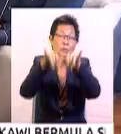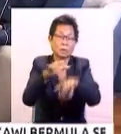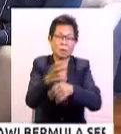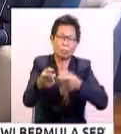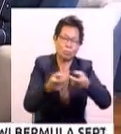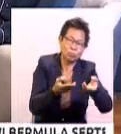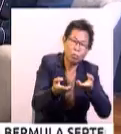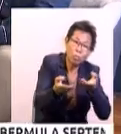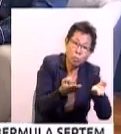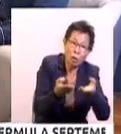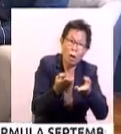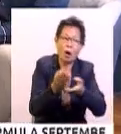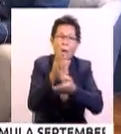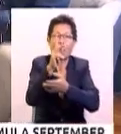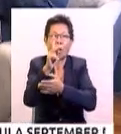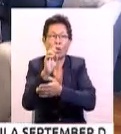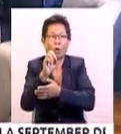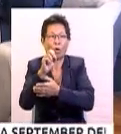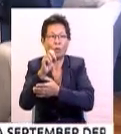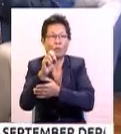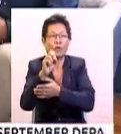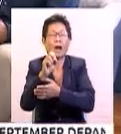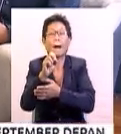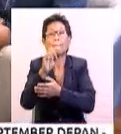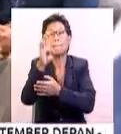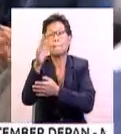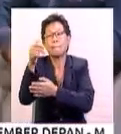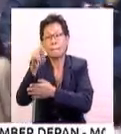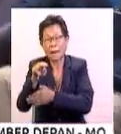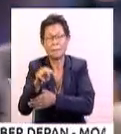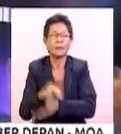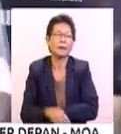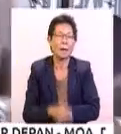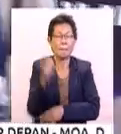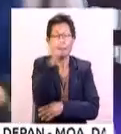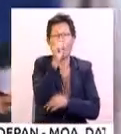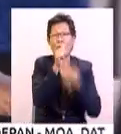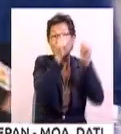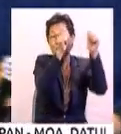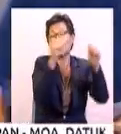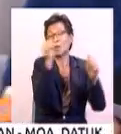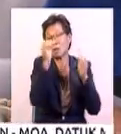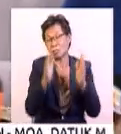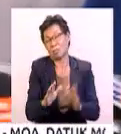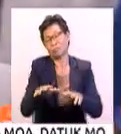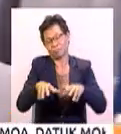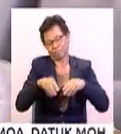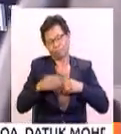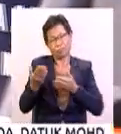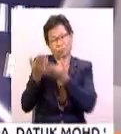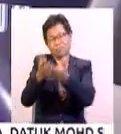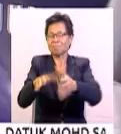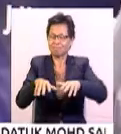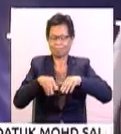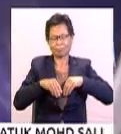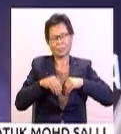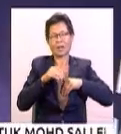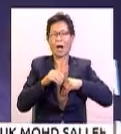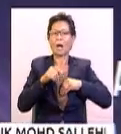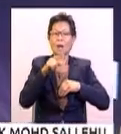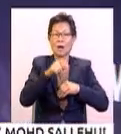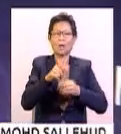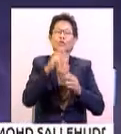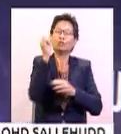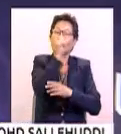penyelenggaraan barangan kufia band. Menurut penyanyi tersohor ini, beliau menyambut baik tawaran yang diberikan dan menganggap